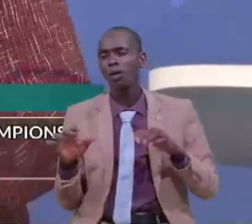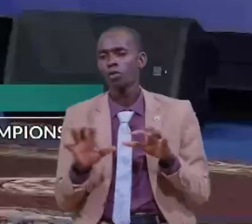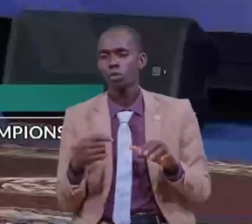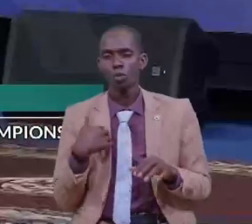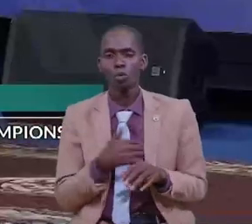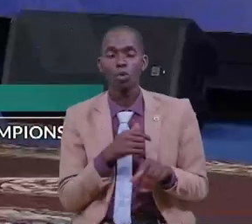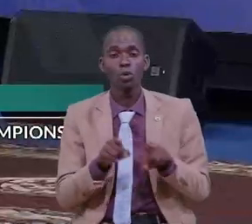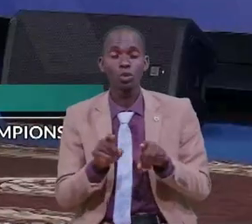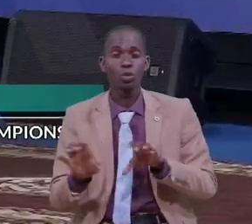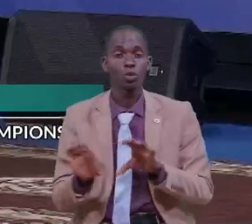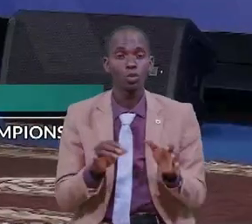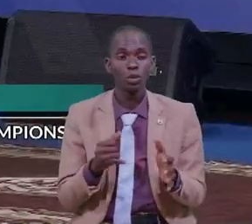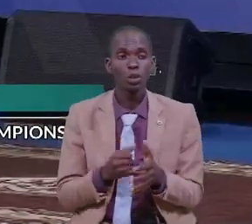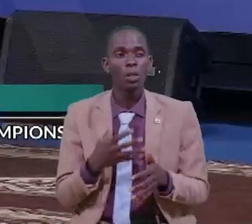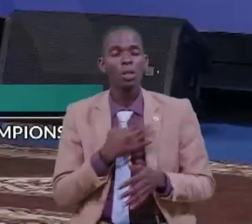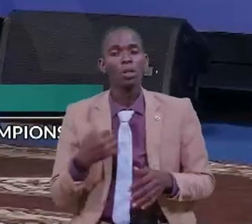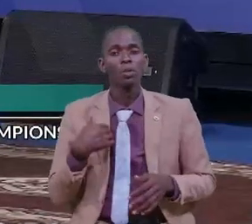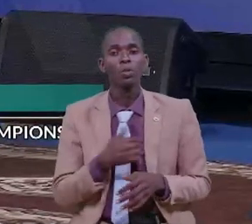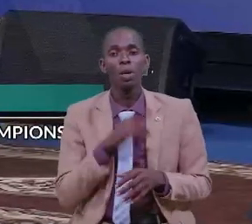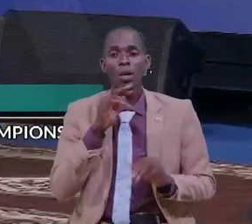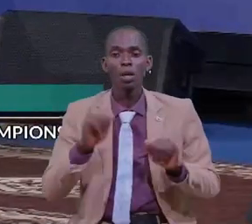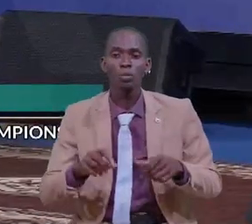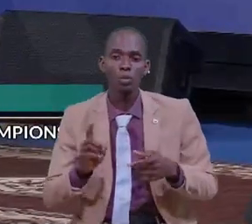fait, et nous sommes capables.